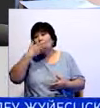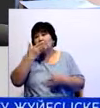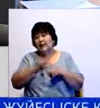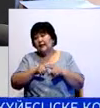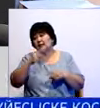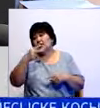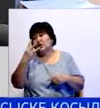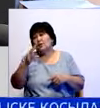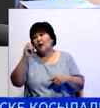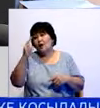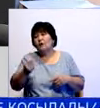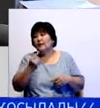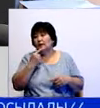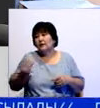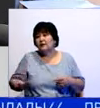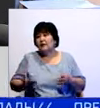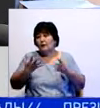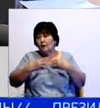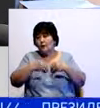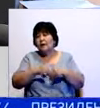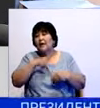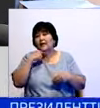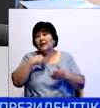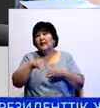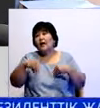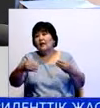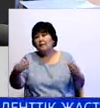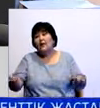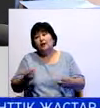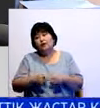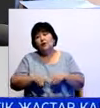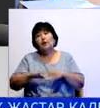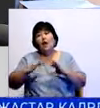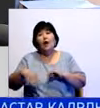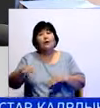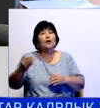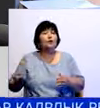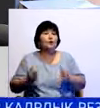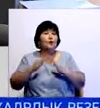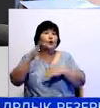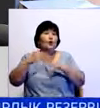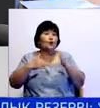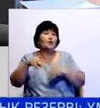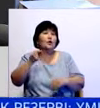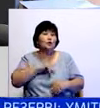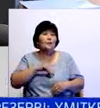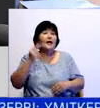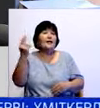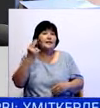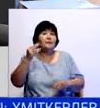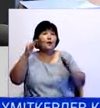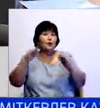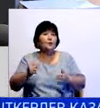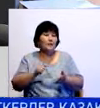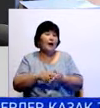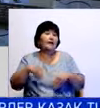кезінде 23 әлеуметтік аз қамтылған отбасыға ет алып бердік. Сонымен қатар аудандағы тұрғын үй құрылысының жұмыстарына цементті төмен